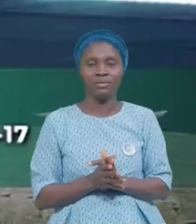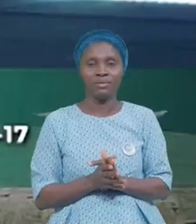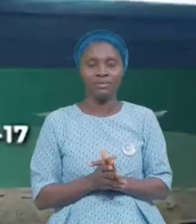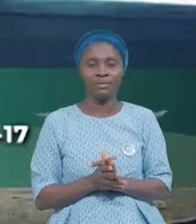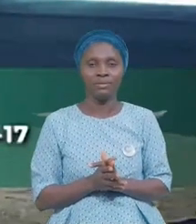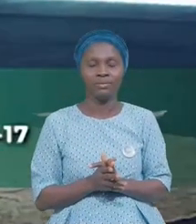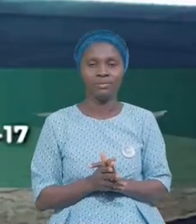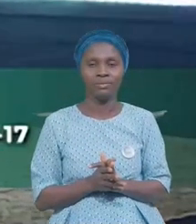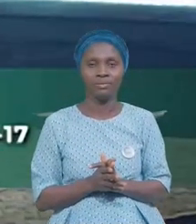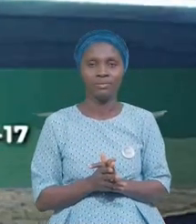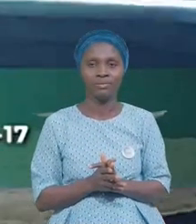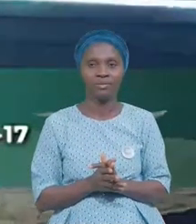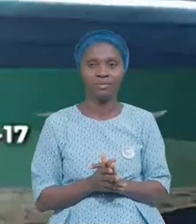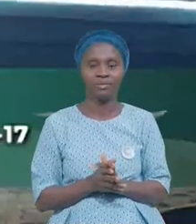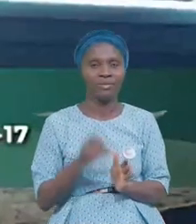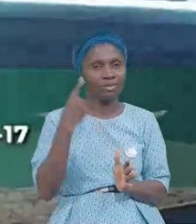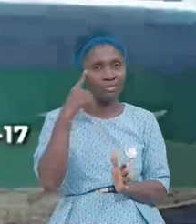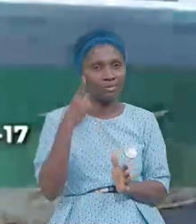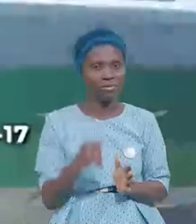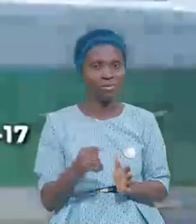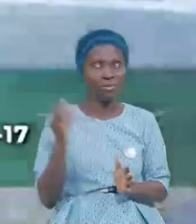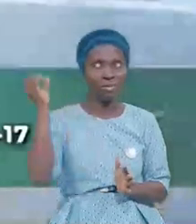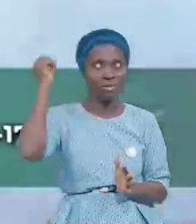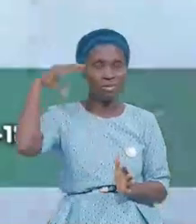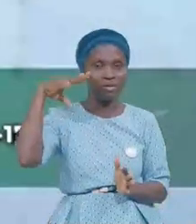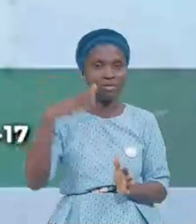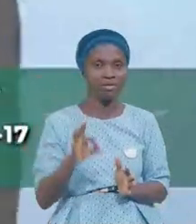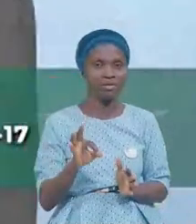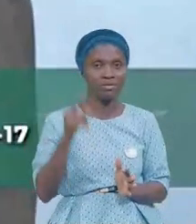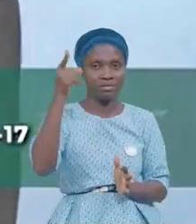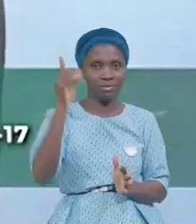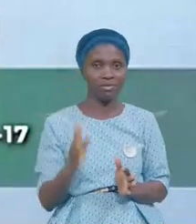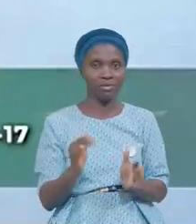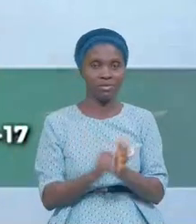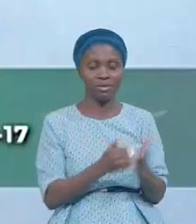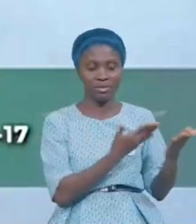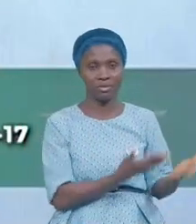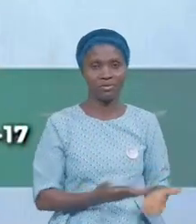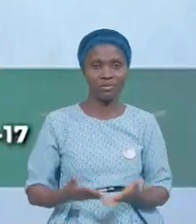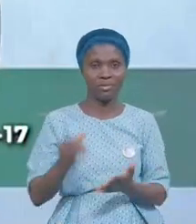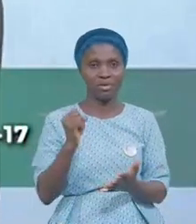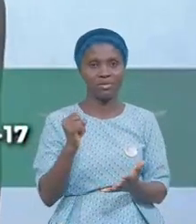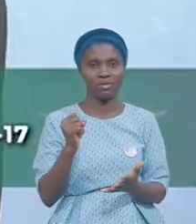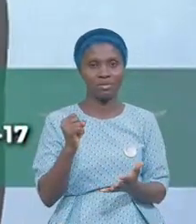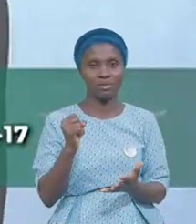11. Car la grâce de Dieu, la grâce de Dieu, source de salut,